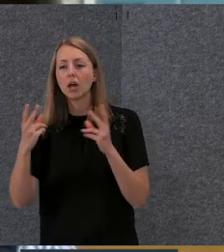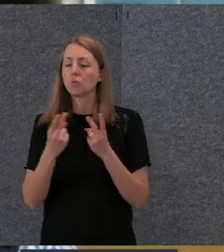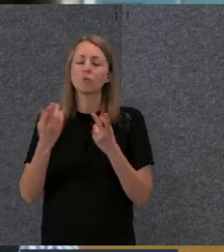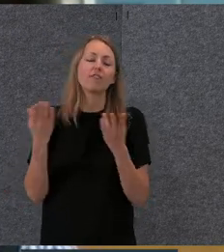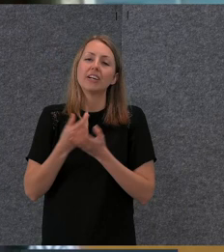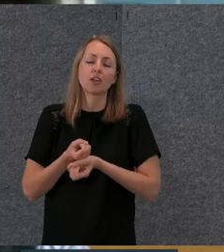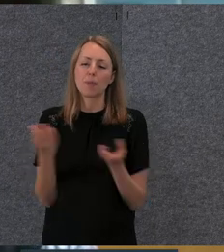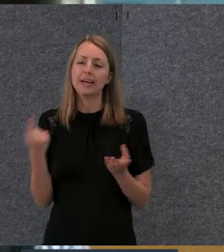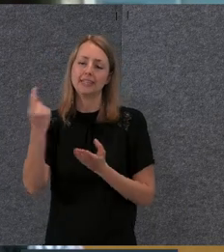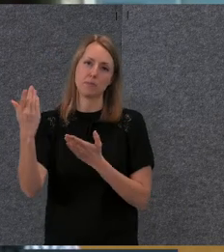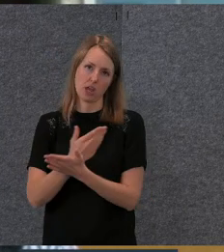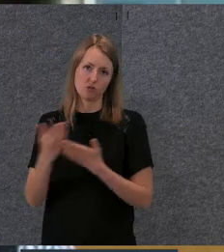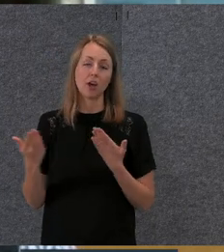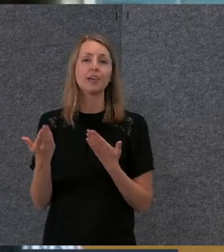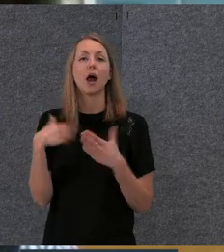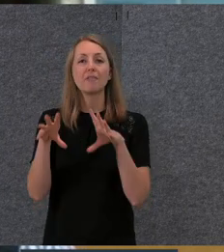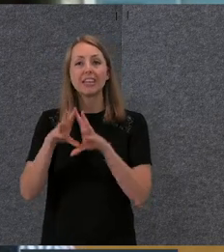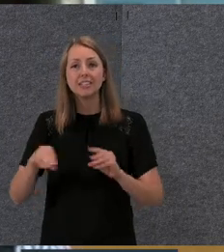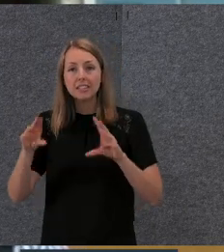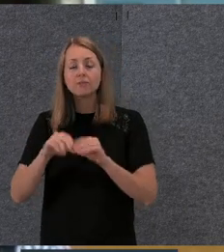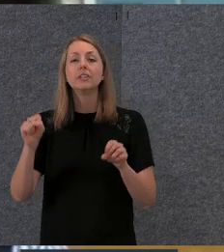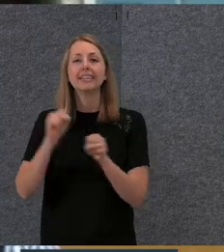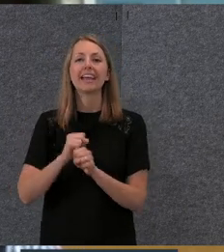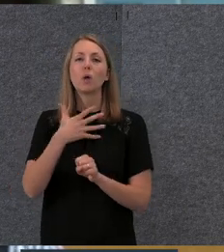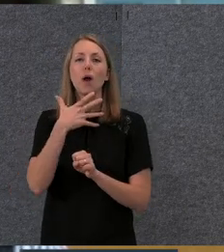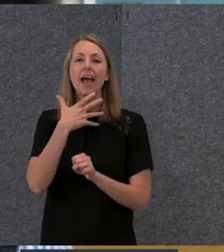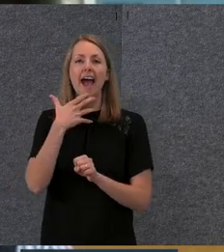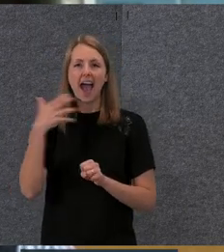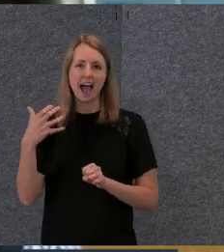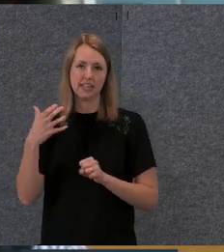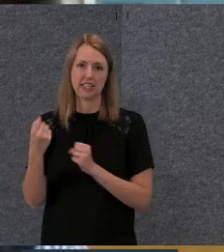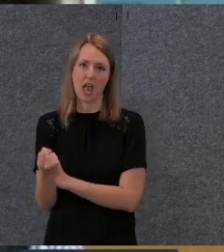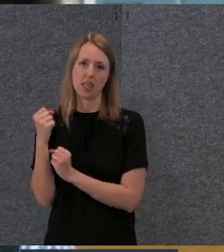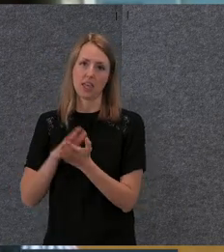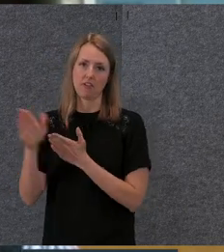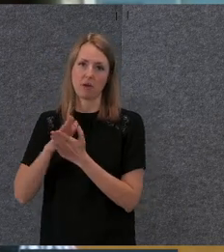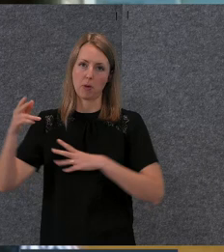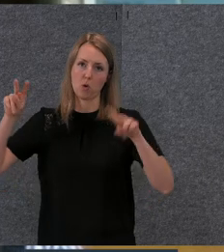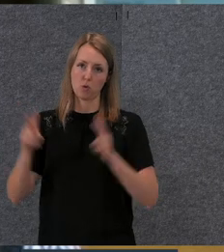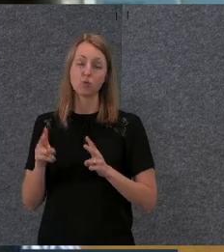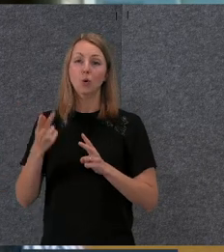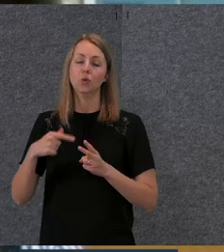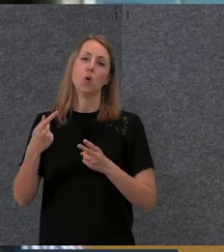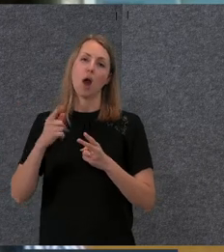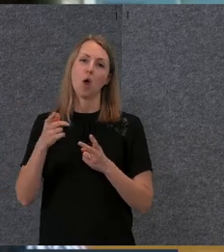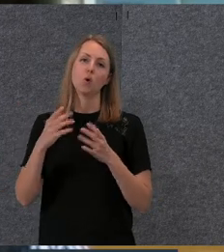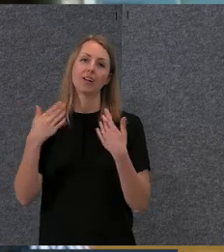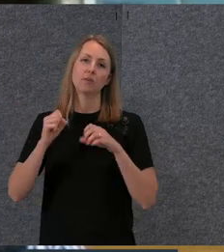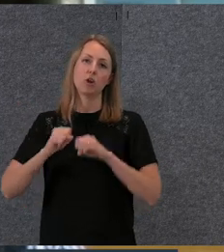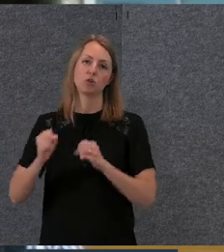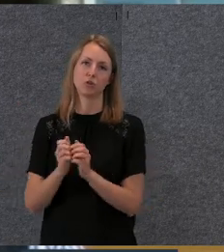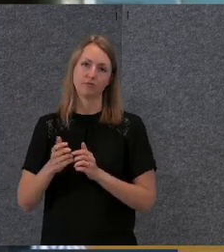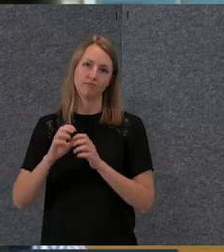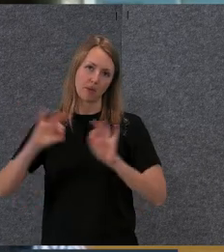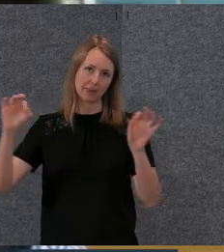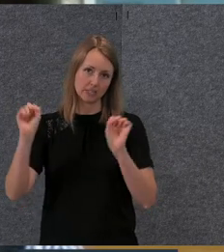machen. Aber alles, was dämmt, reduziert den Heizenergieverbrauch und trägt zum Klimaschutz bei. Und alle Dämmstoffe,